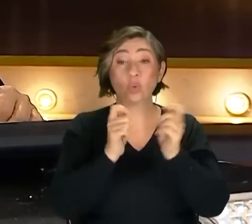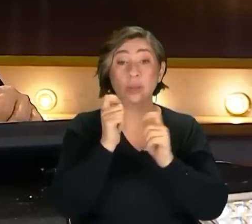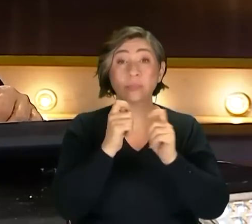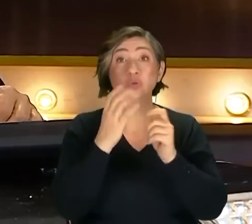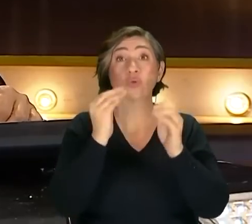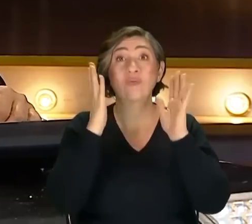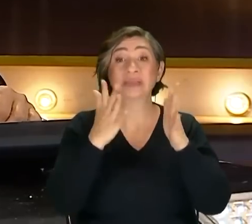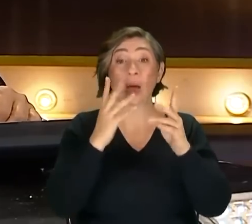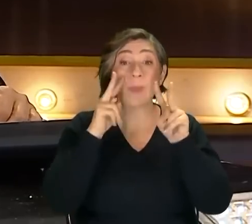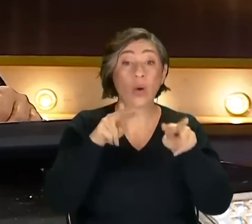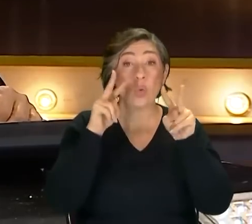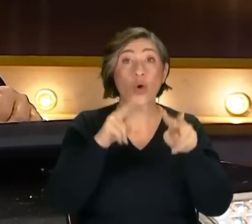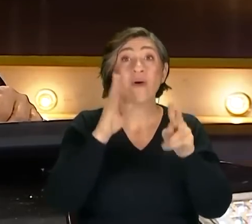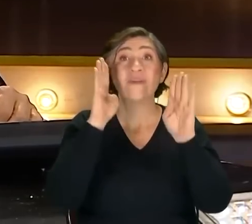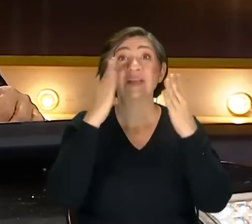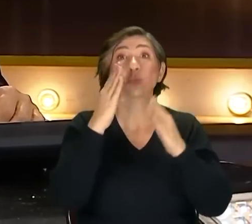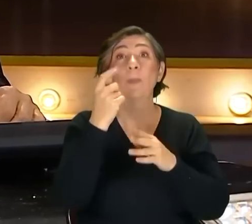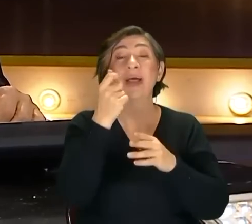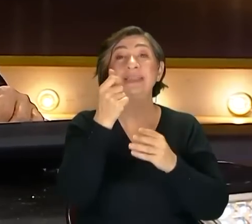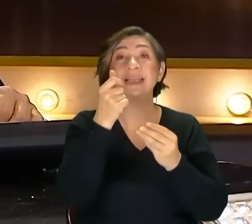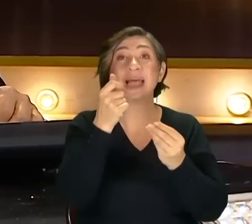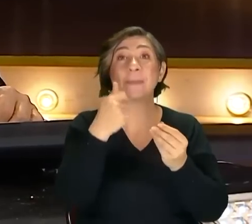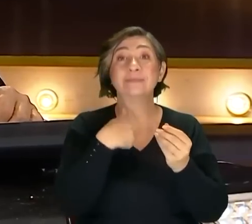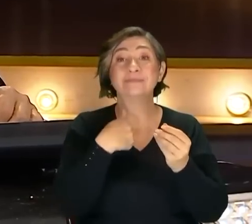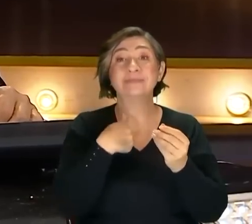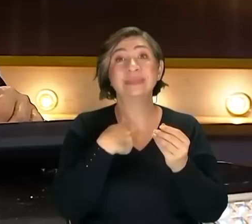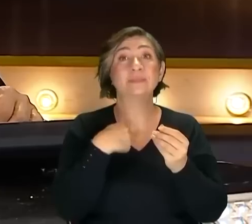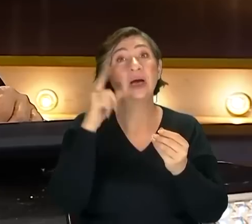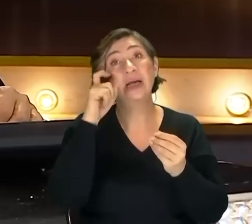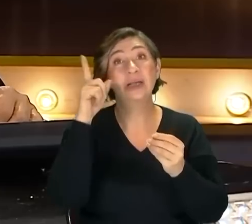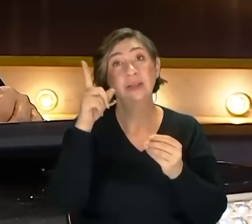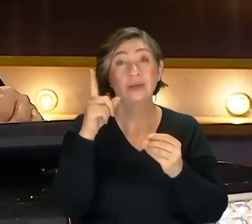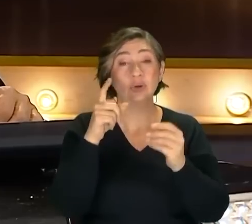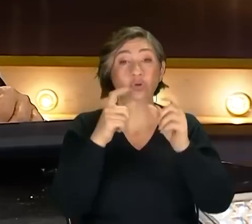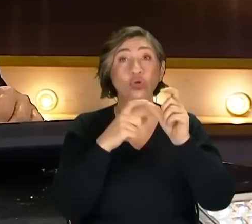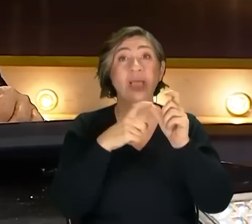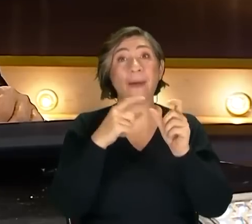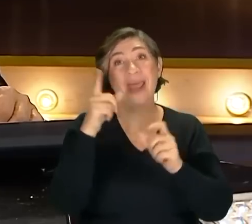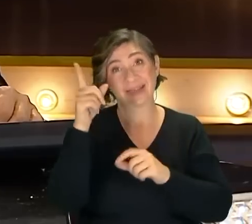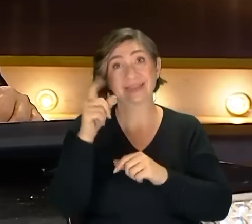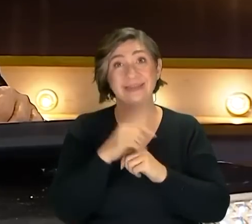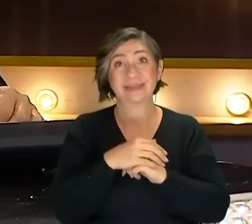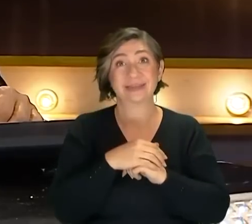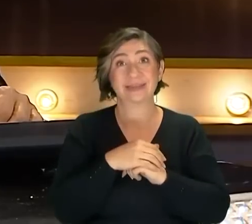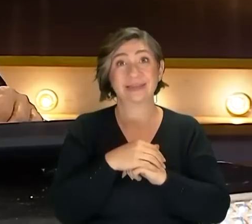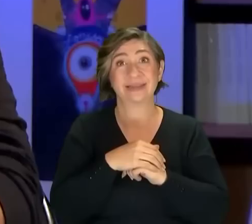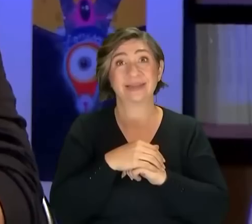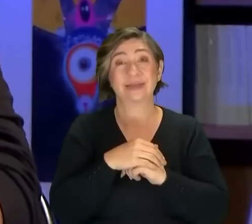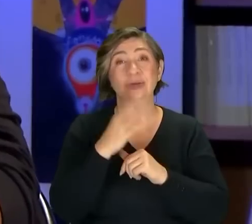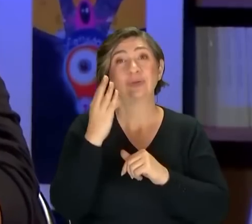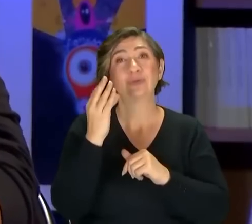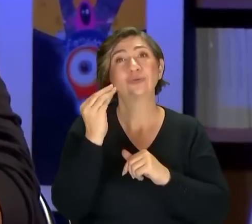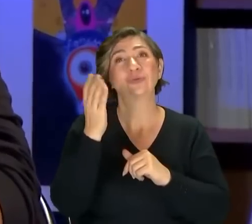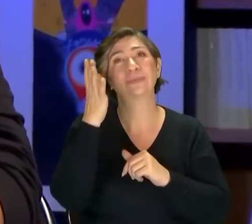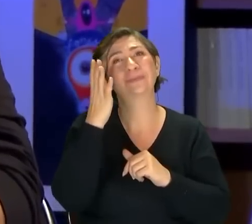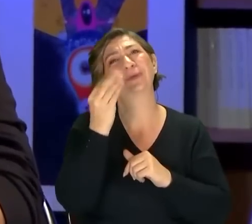kullanımıyla çünkü çok kullanılıyor ve Facebook parası üzerinden bizim fırlatma Zuckerberg. Yazık o da çok keko